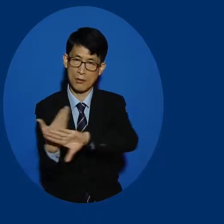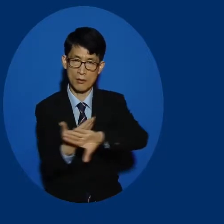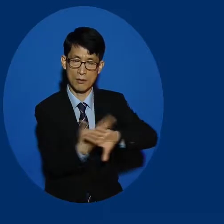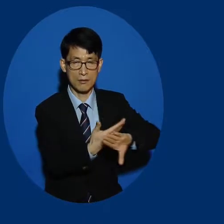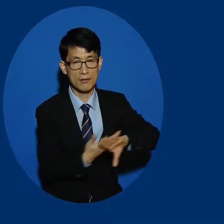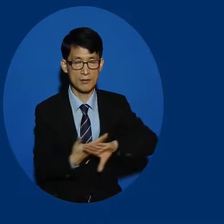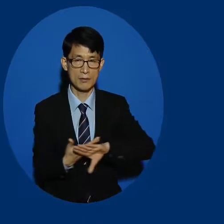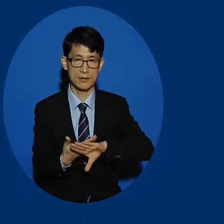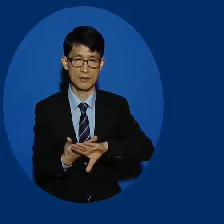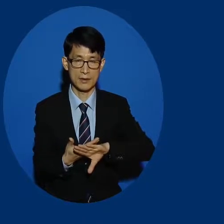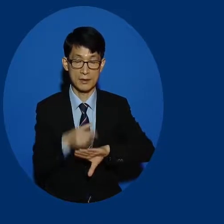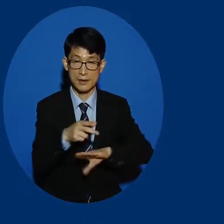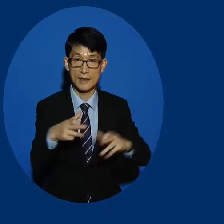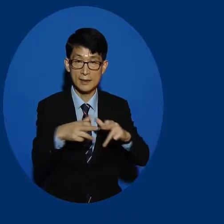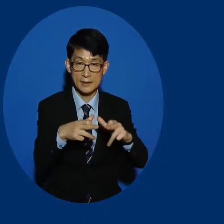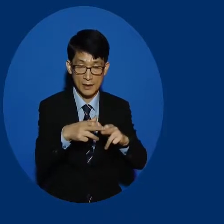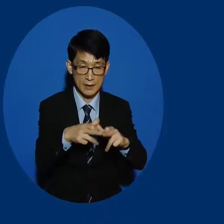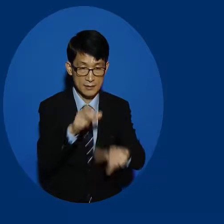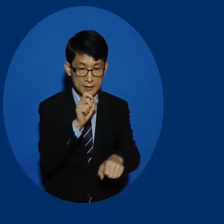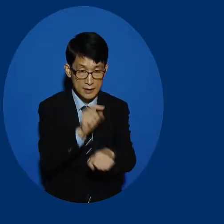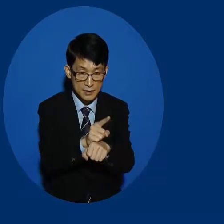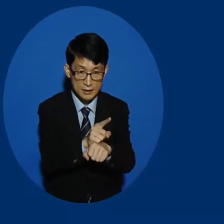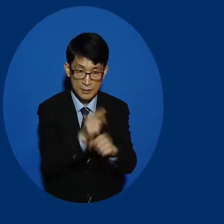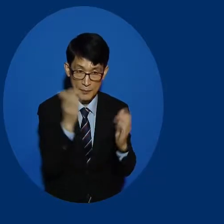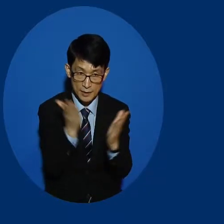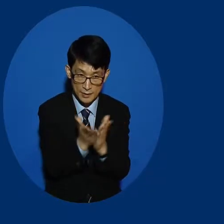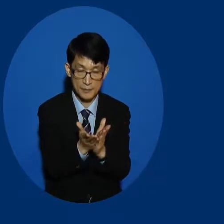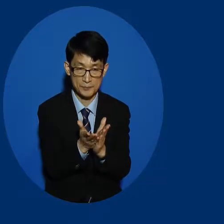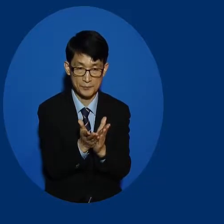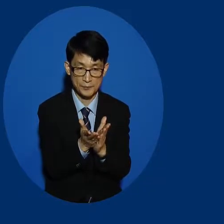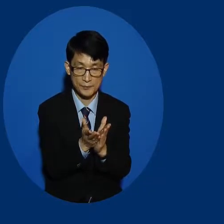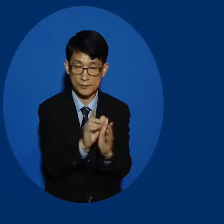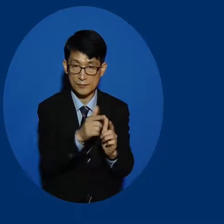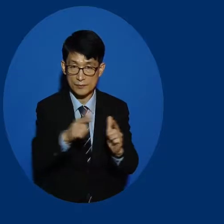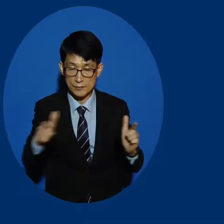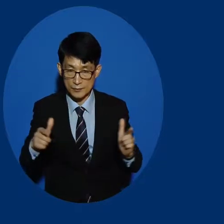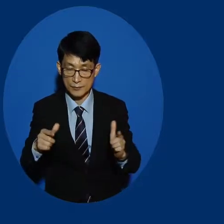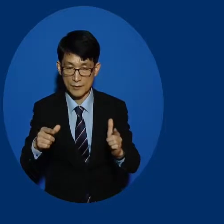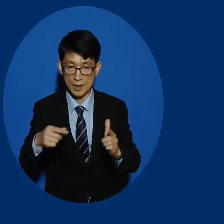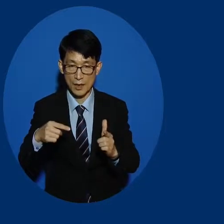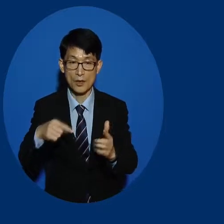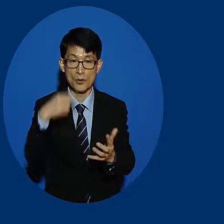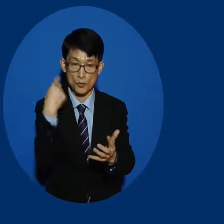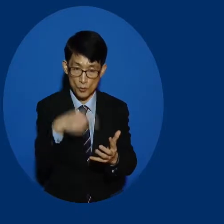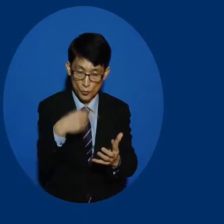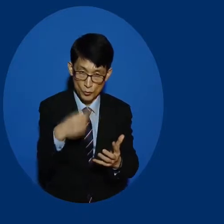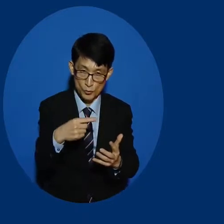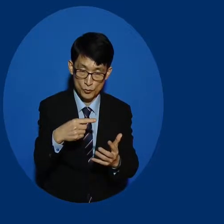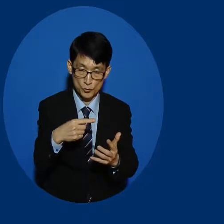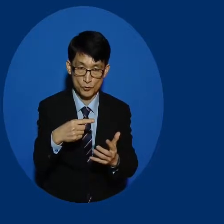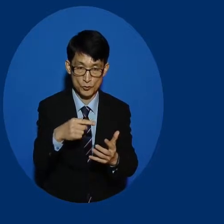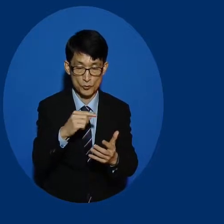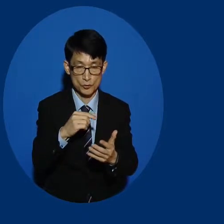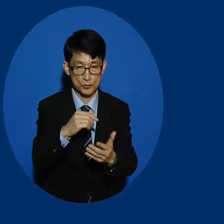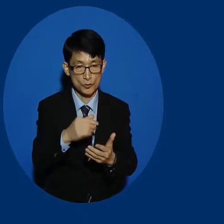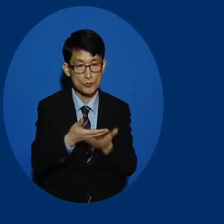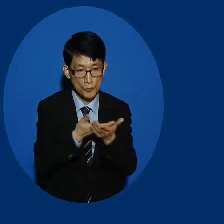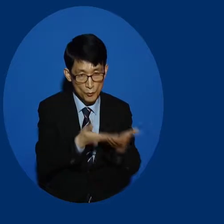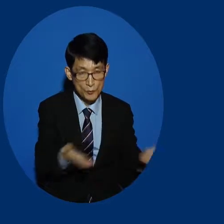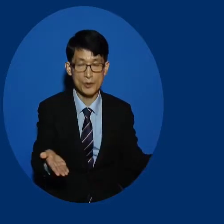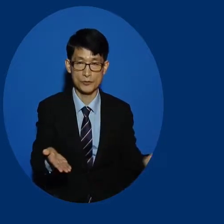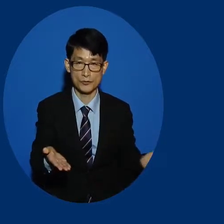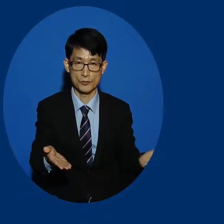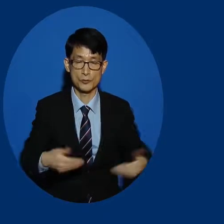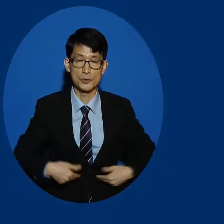따라서 그러한 장애 유형의 특성에 맞는 다양한 프로그램들을 개발하고 보급할 필요가 있겠습니다.